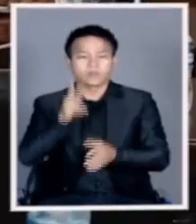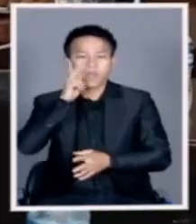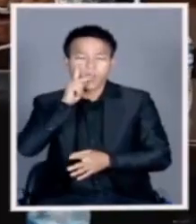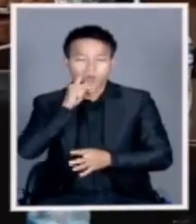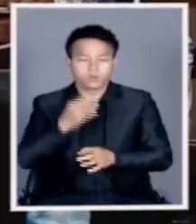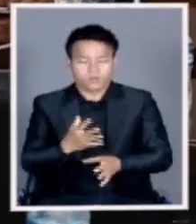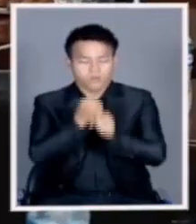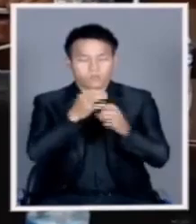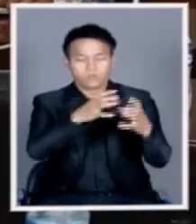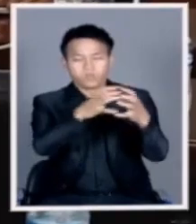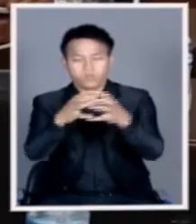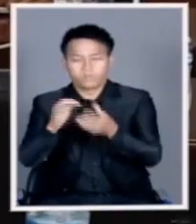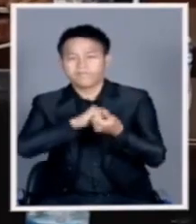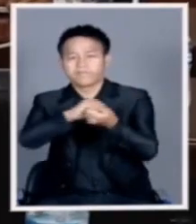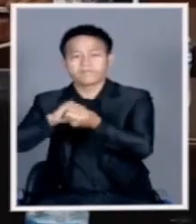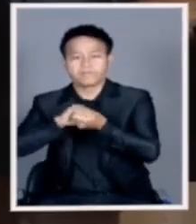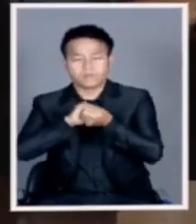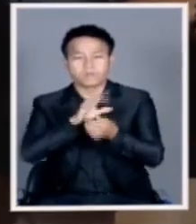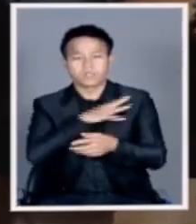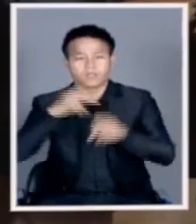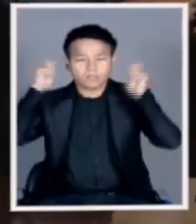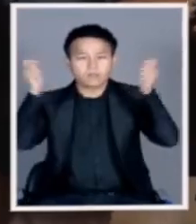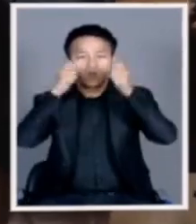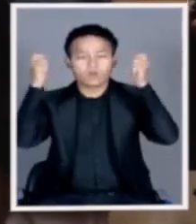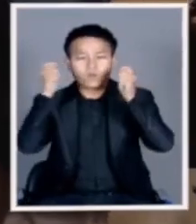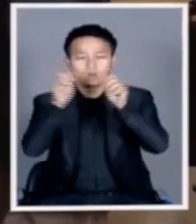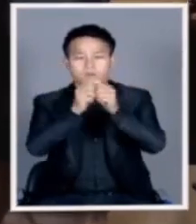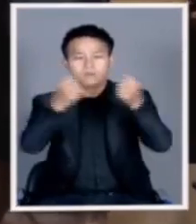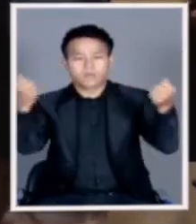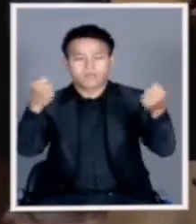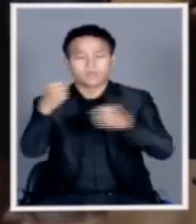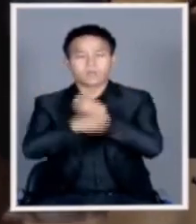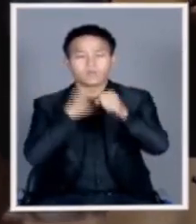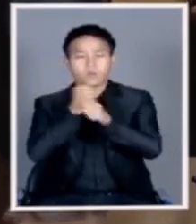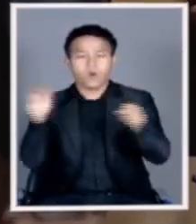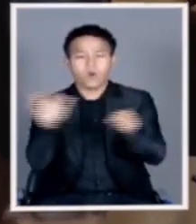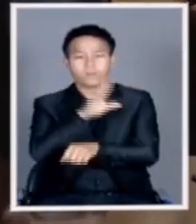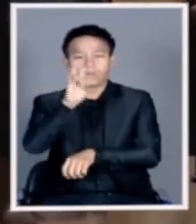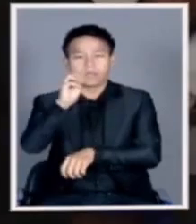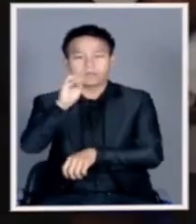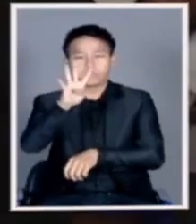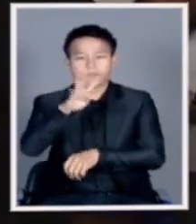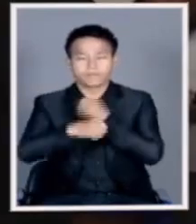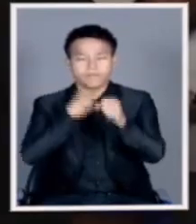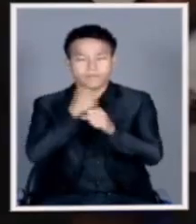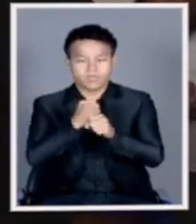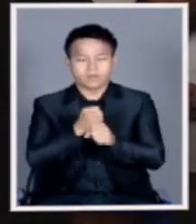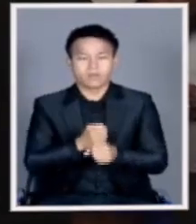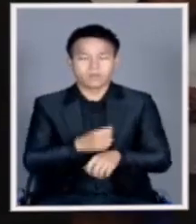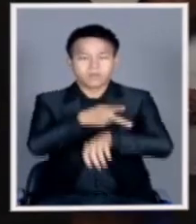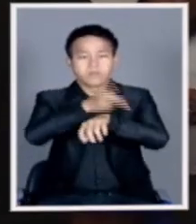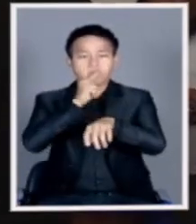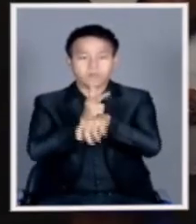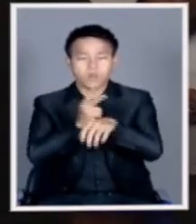นการเนื่องในโอกาสเฉลิมฉลองวันสื่อมวลชนและการพิมพ์จำหน่ายลาวครบรอบ74ปีที่จะมาถึงนี้โดยการเป็นประธานของท่านโพสีแก้วมณี